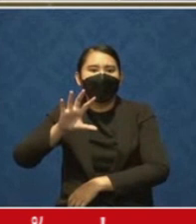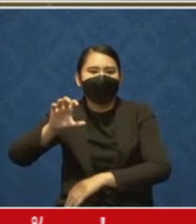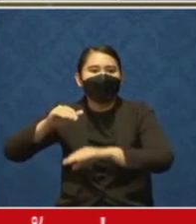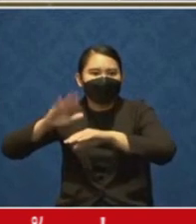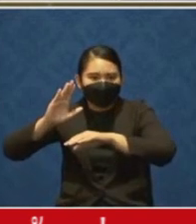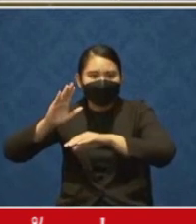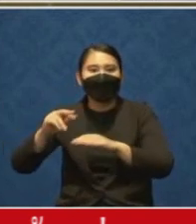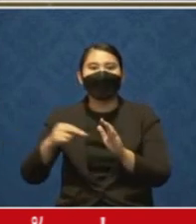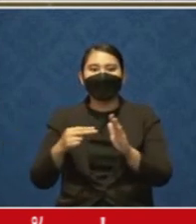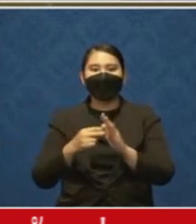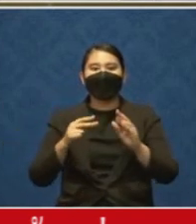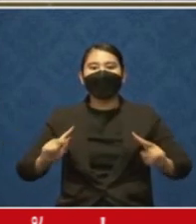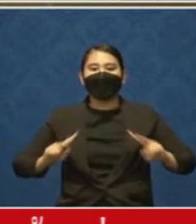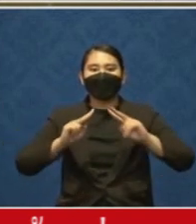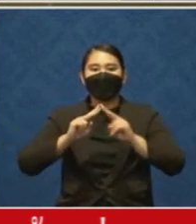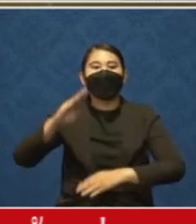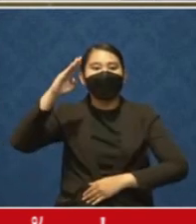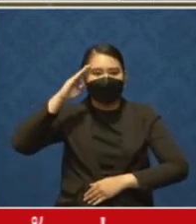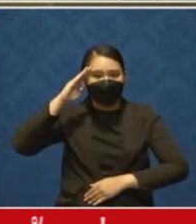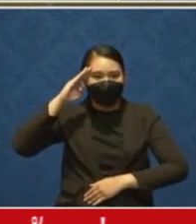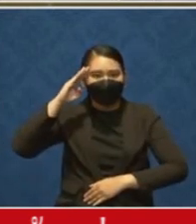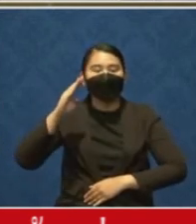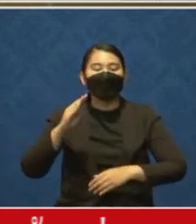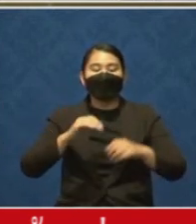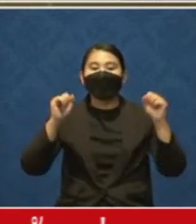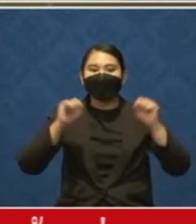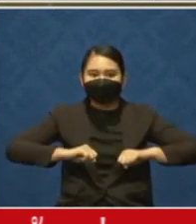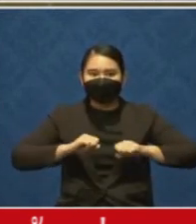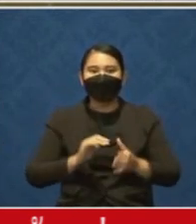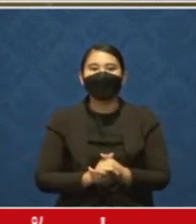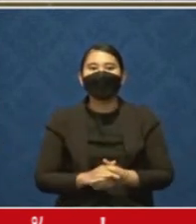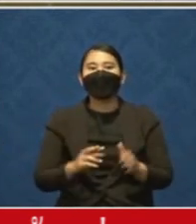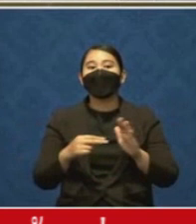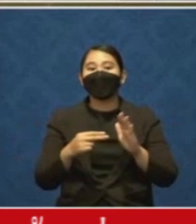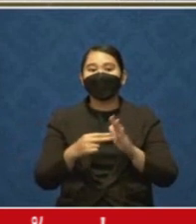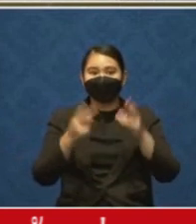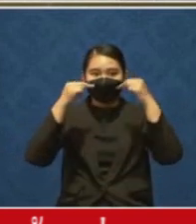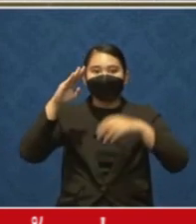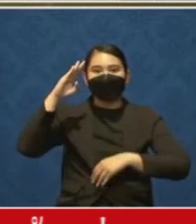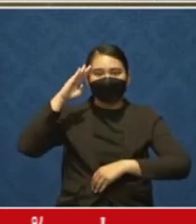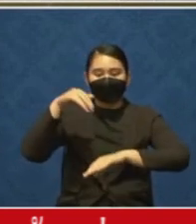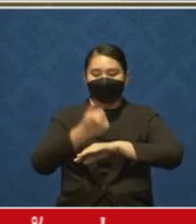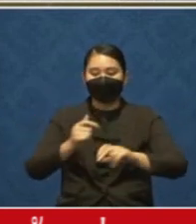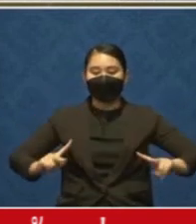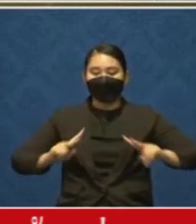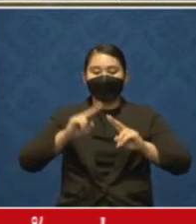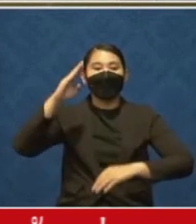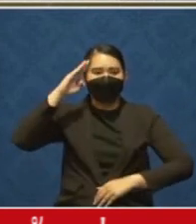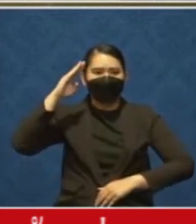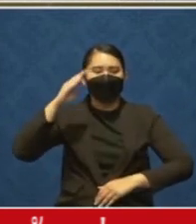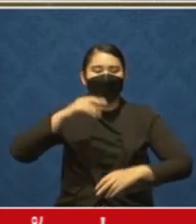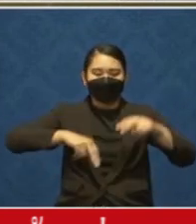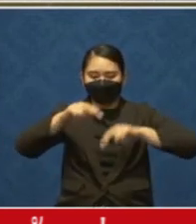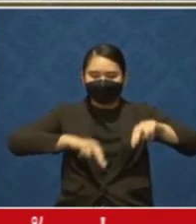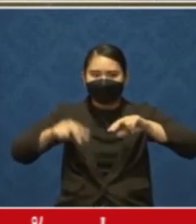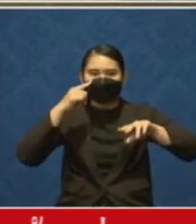ต้องไปขออนุมัติที่กระทรวงกลาโหมที่พลเอกประยุทธ์เนี่ยท่านเป็นรัฐมนตรีว่าการกระทรวงกลาโหมอยู่ท่านต้องเรื่องนี้เข้าไปทบทวนเข้